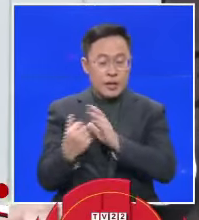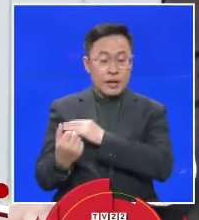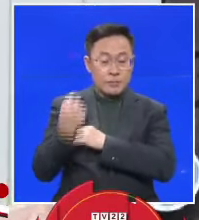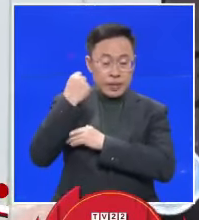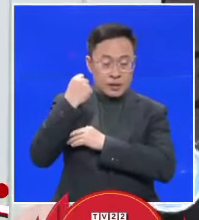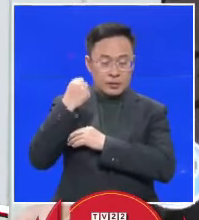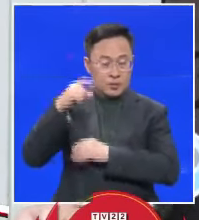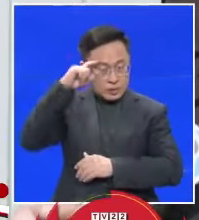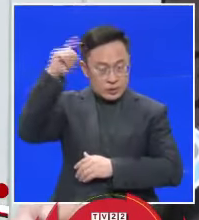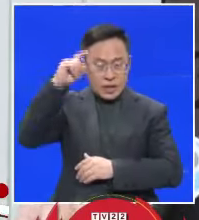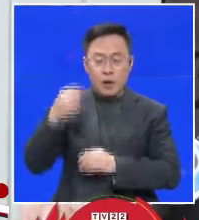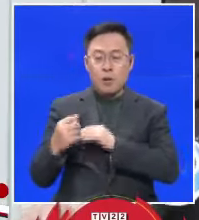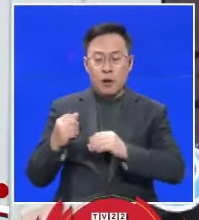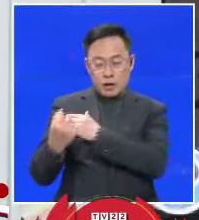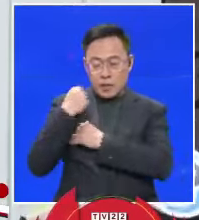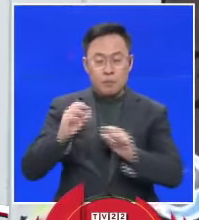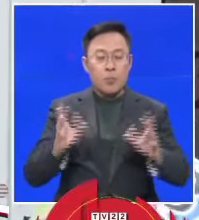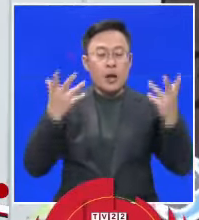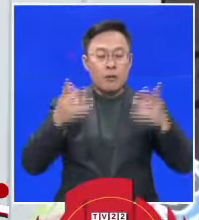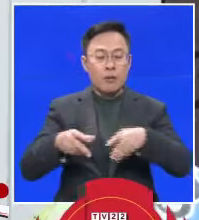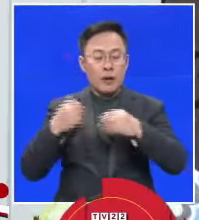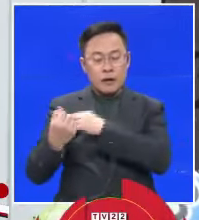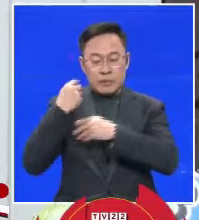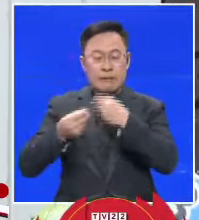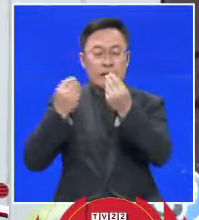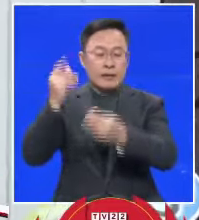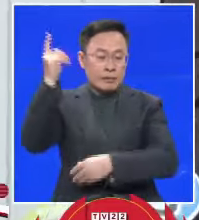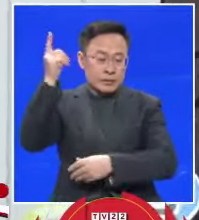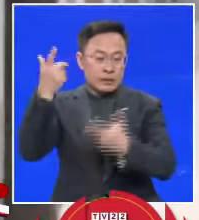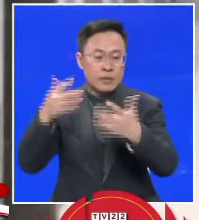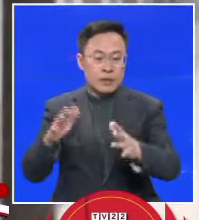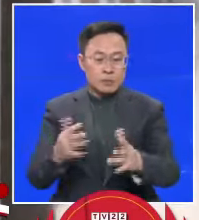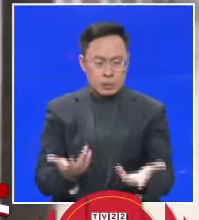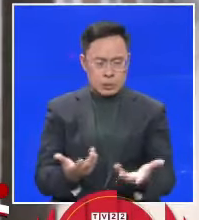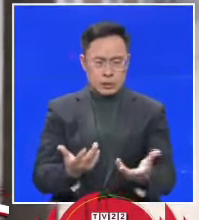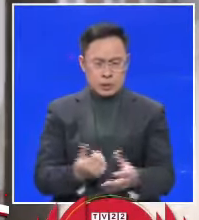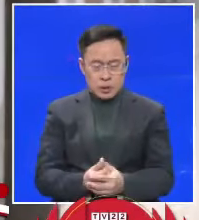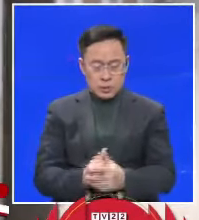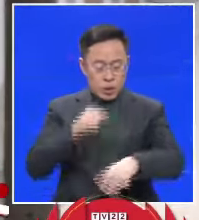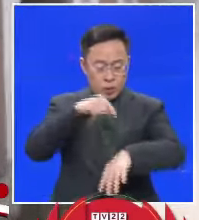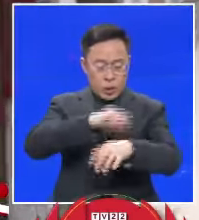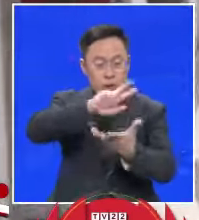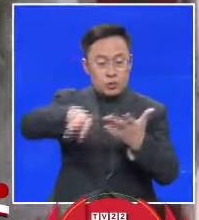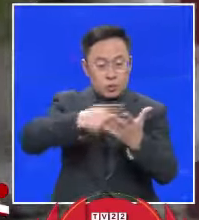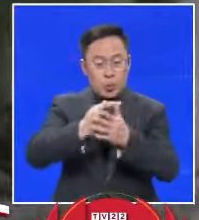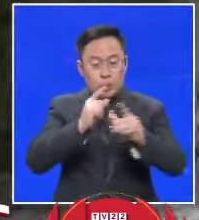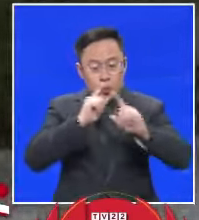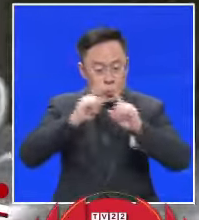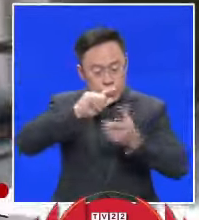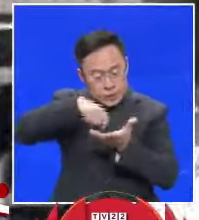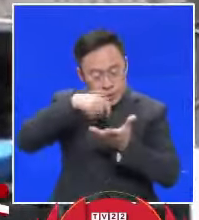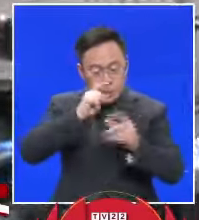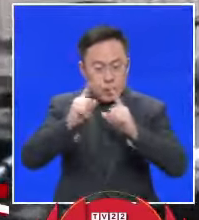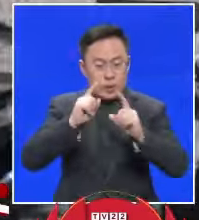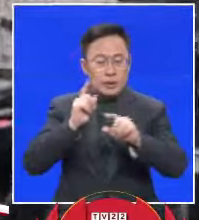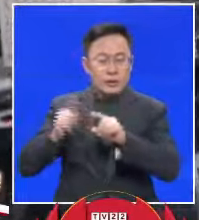มันการเปลี่ยนมือแล้วหรือเปล่าก็มีการวิเคราะห์กันนะคะเพราะว่า2ชั่วโมงที่มีการร่วมรับประทานอาหารกันกับอดีตนายกทักษิณแน่น